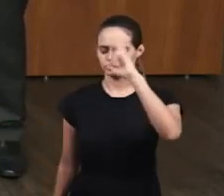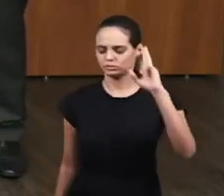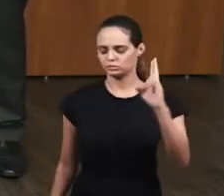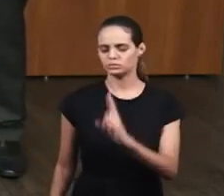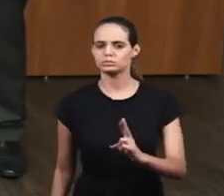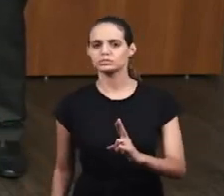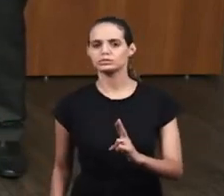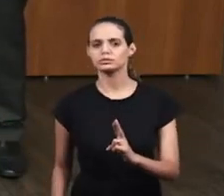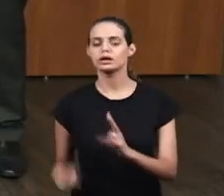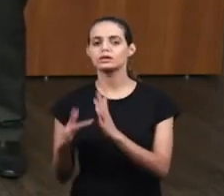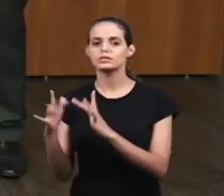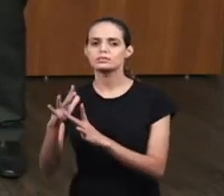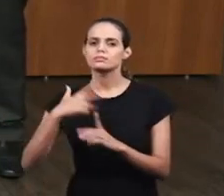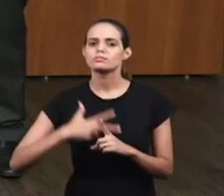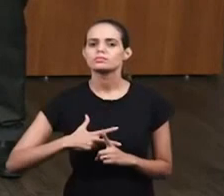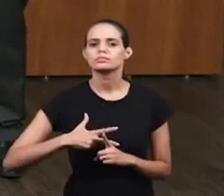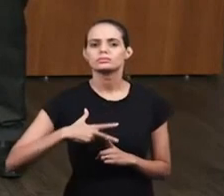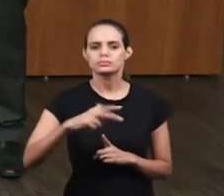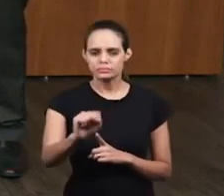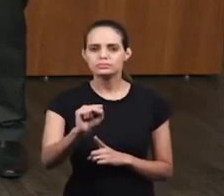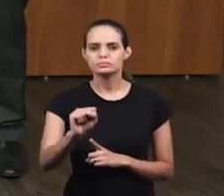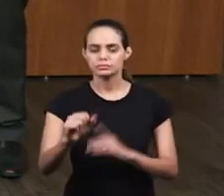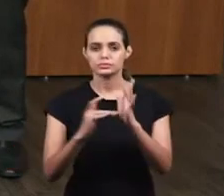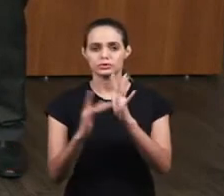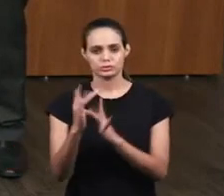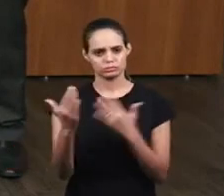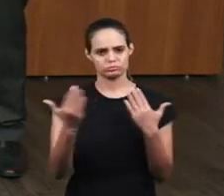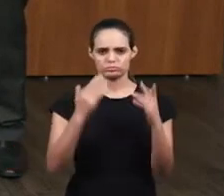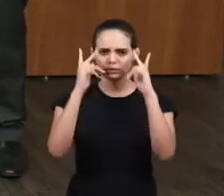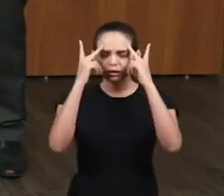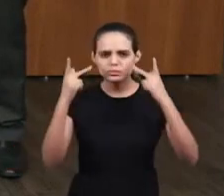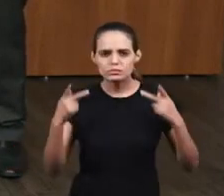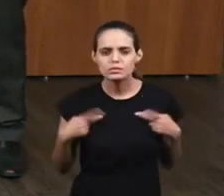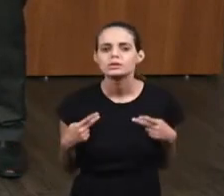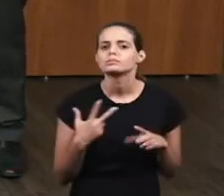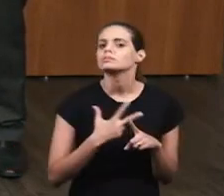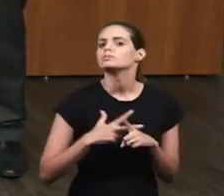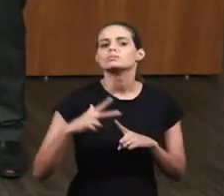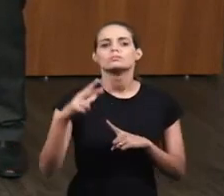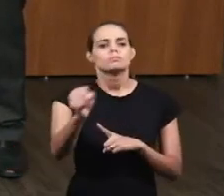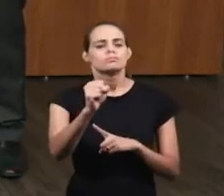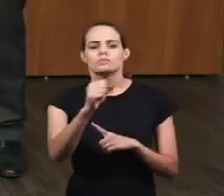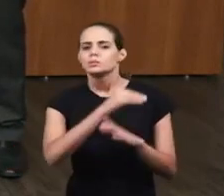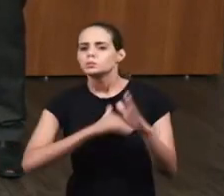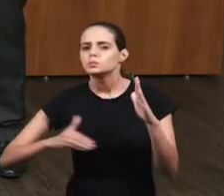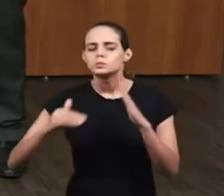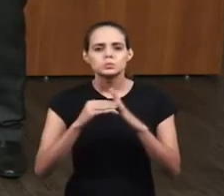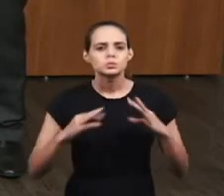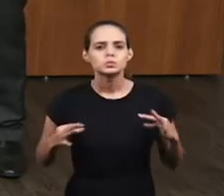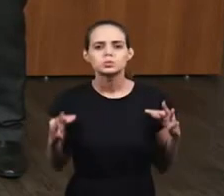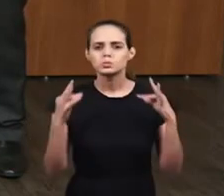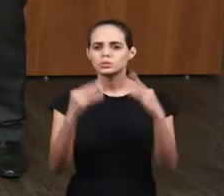dem Widerstand des Fleisches und der Überheblichkeit der Religiösen entgegen. Und Jesus